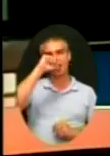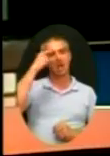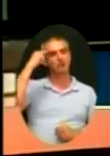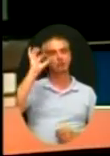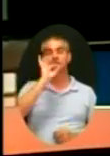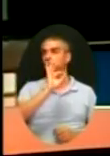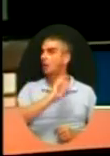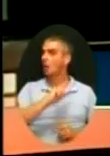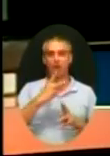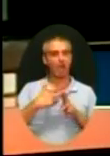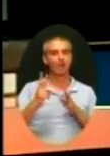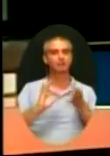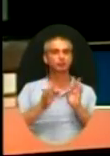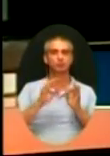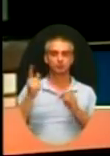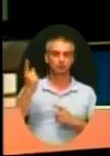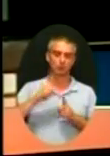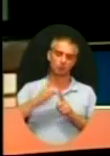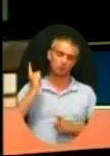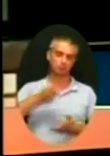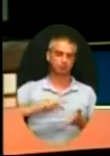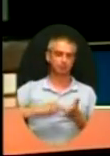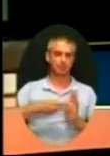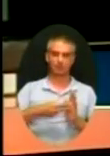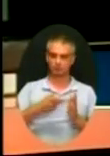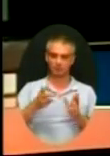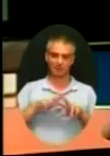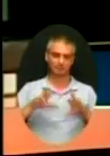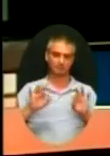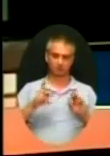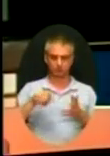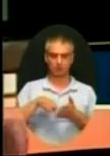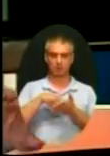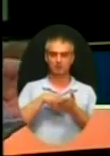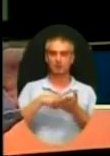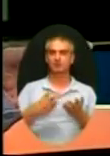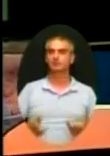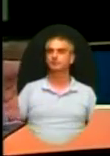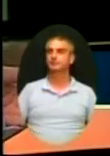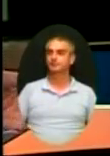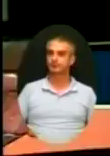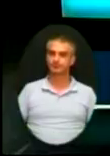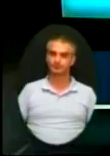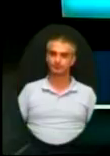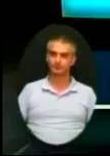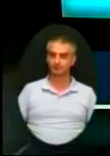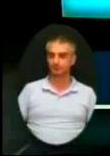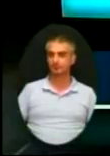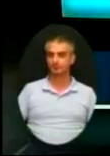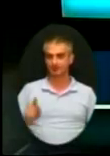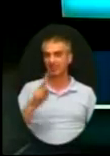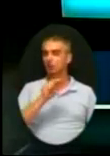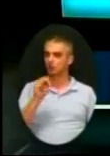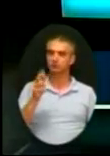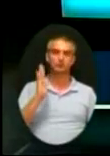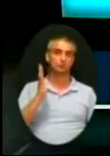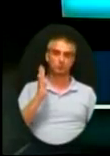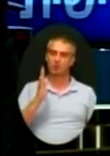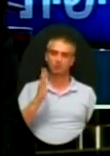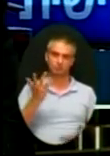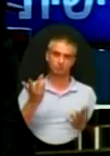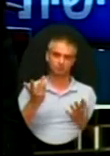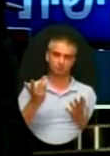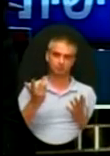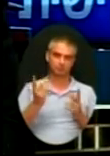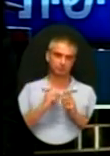לא אג'נדה משפטית גרדה לצערי, מכתיבים מדיניות, ואת המציאות הזו, זה צריך לתקן. טוב, זה, שלום, תראה, זה נושא שהוא מאוד למטיבי